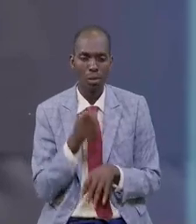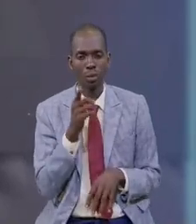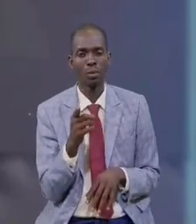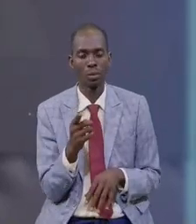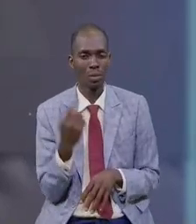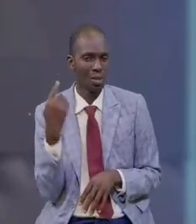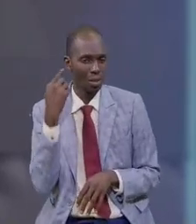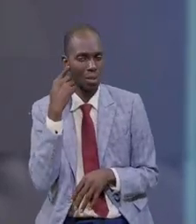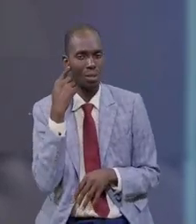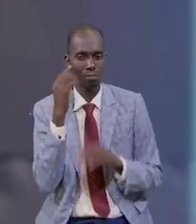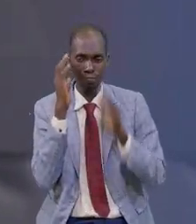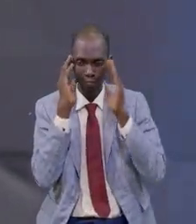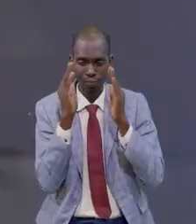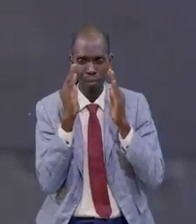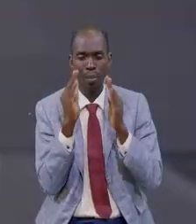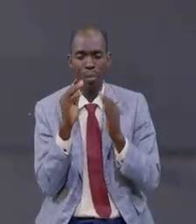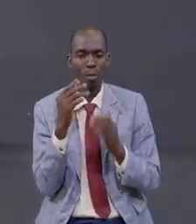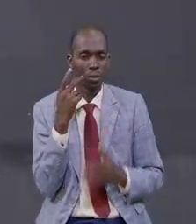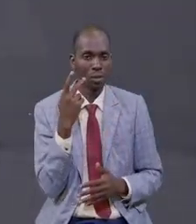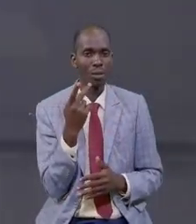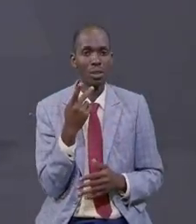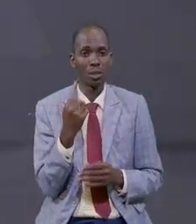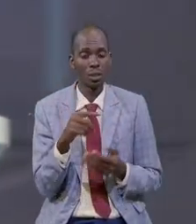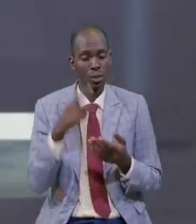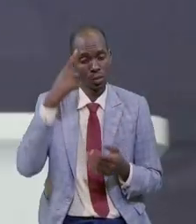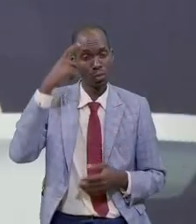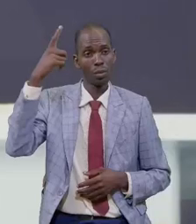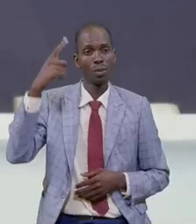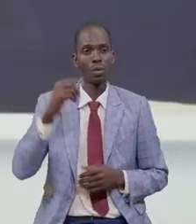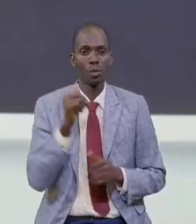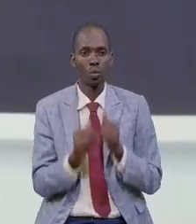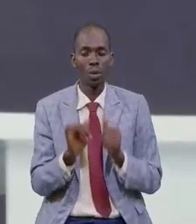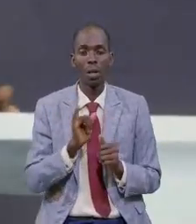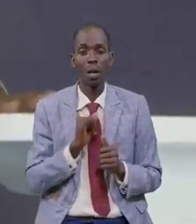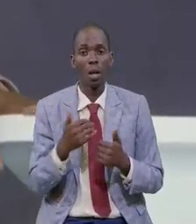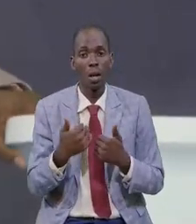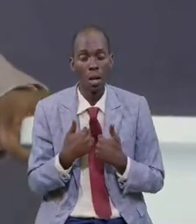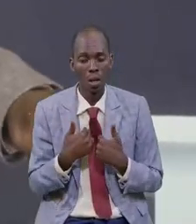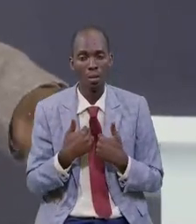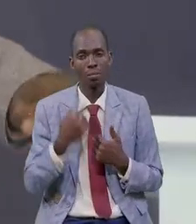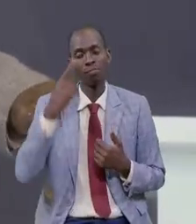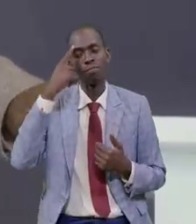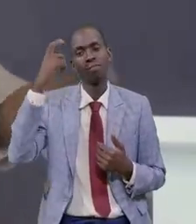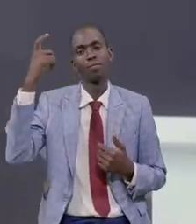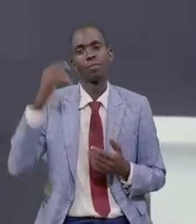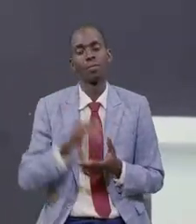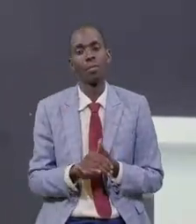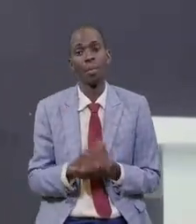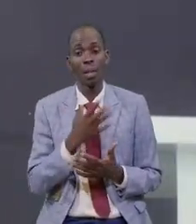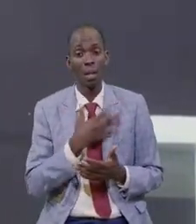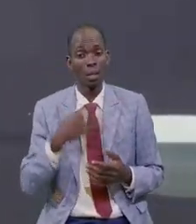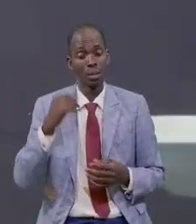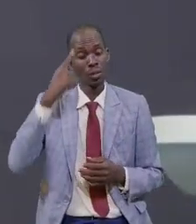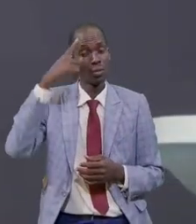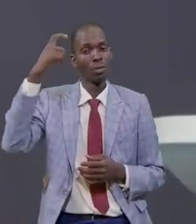rêve que j'ai eu et le rêve a déterminer sa conviction